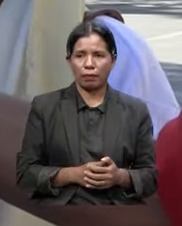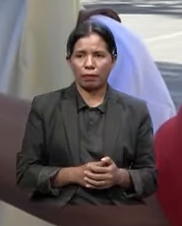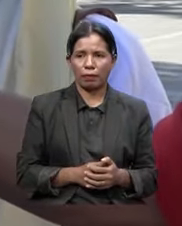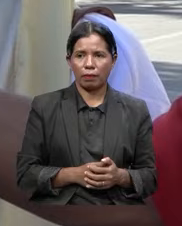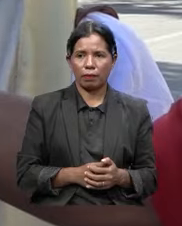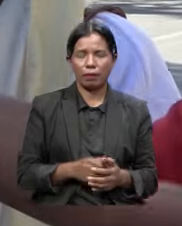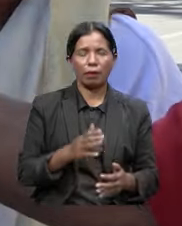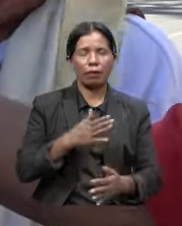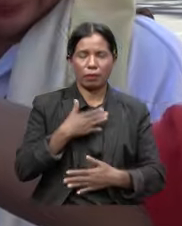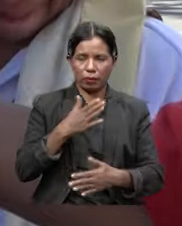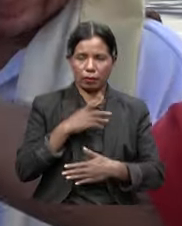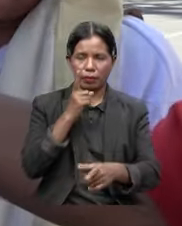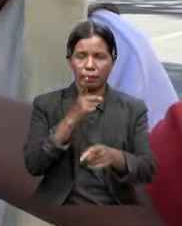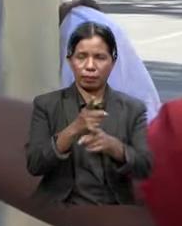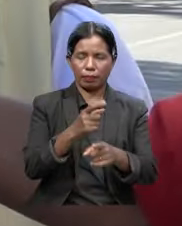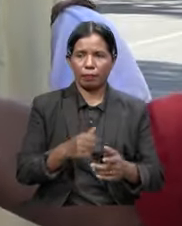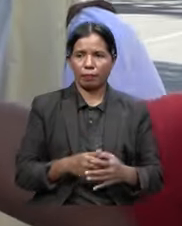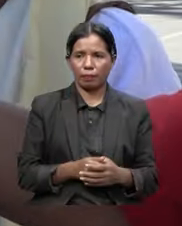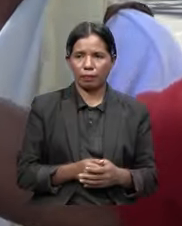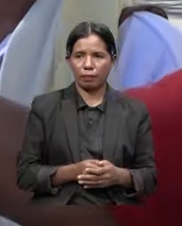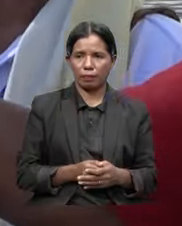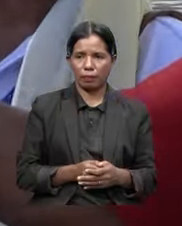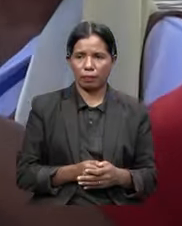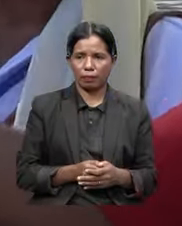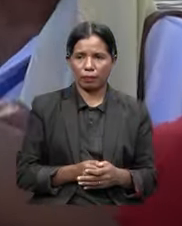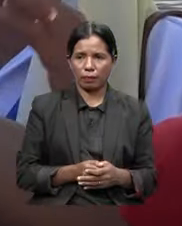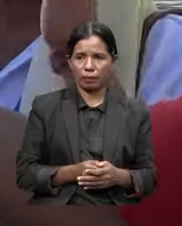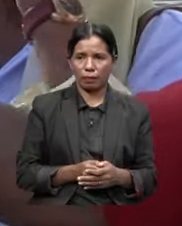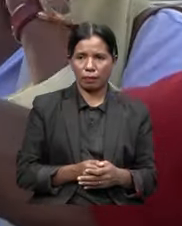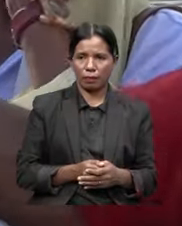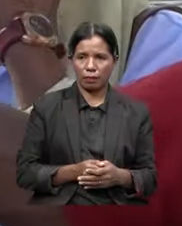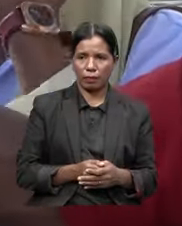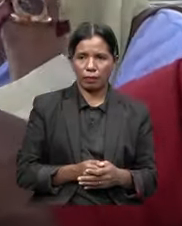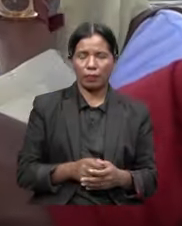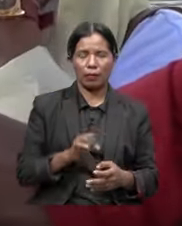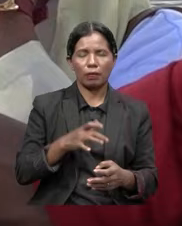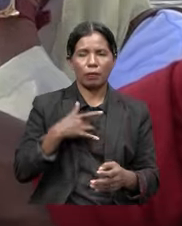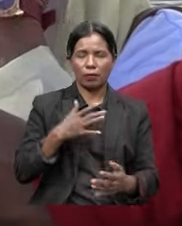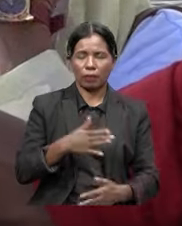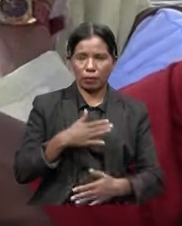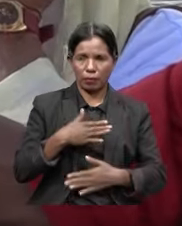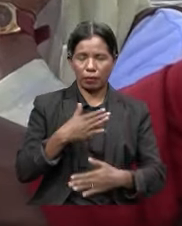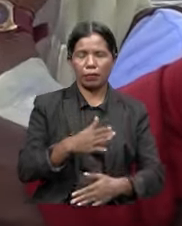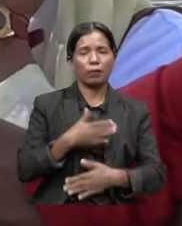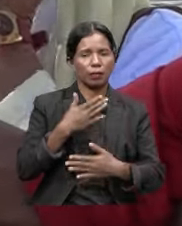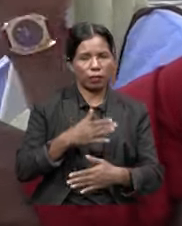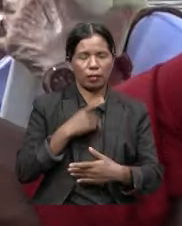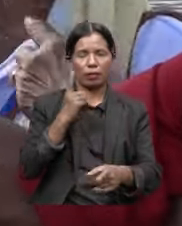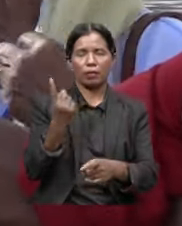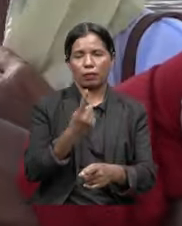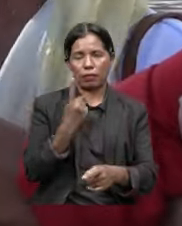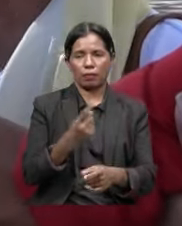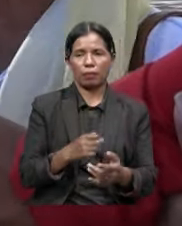Aku content lo. Nyak, amin kerja ni nyeli mama biasa content lo. Content, content alegria